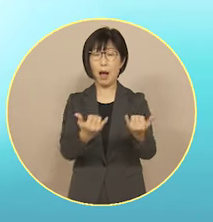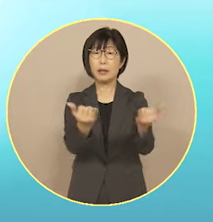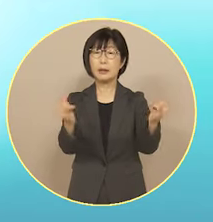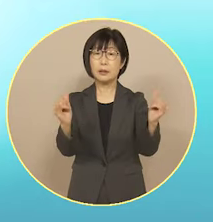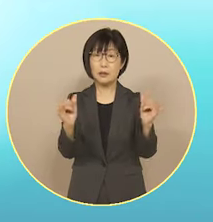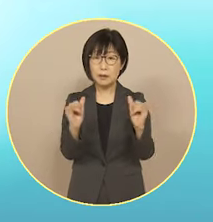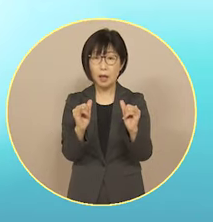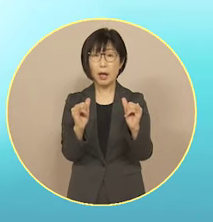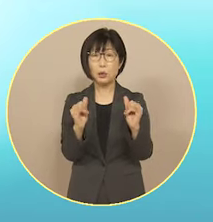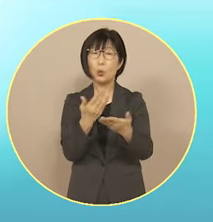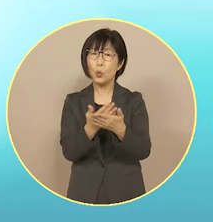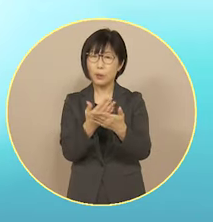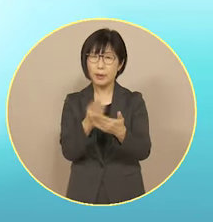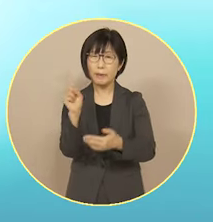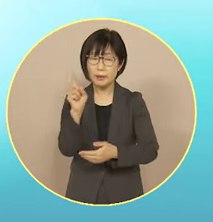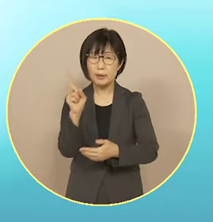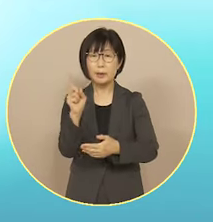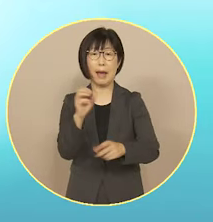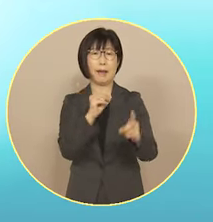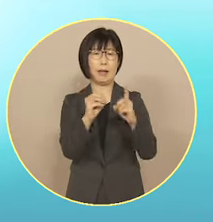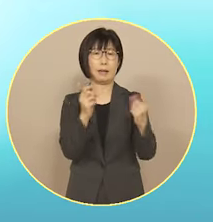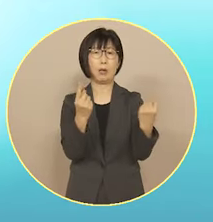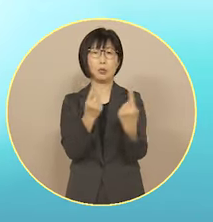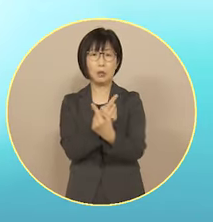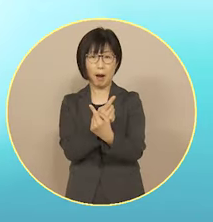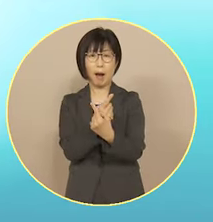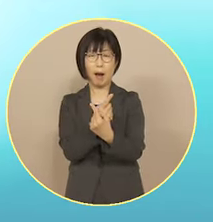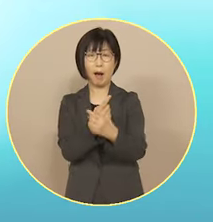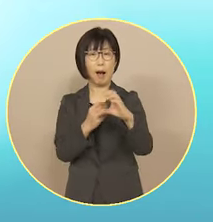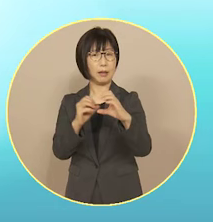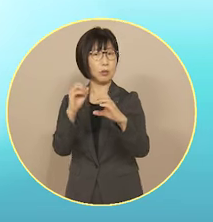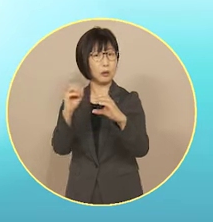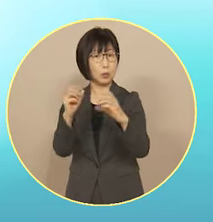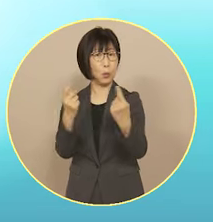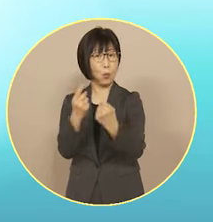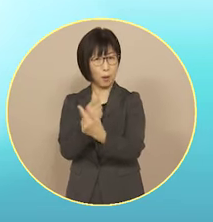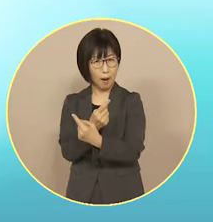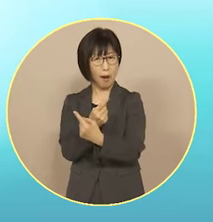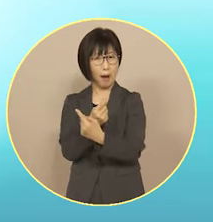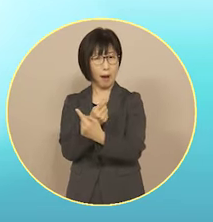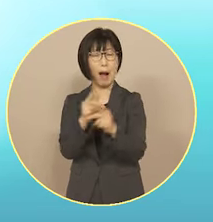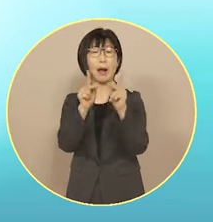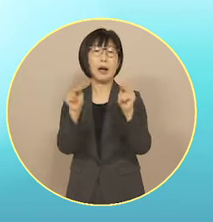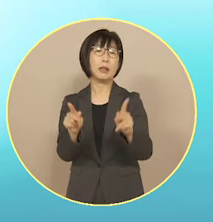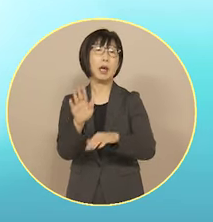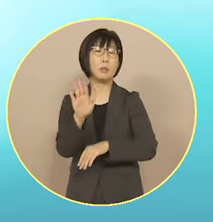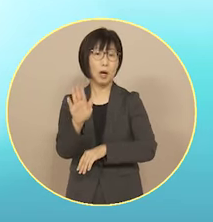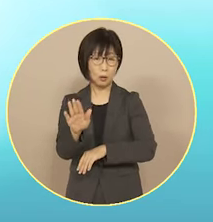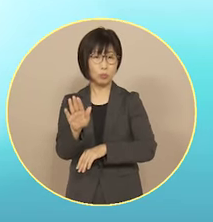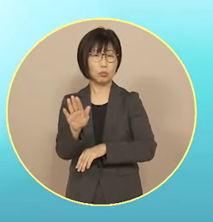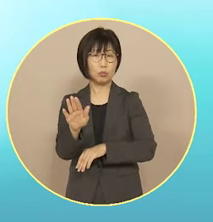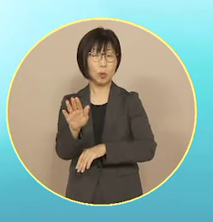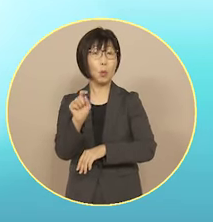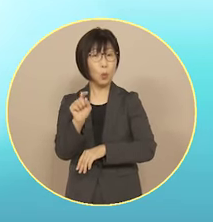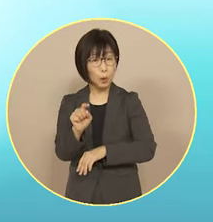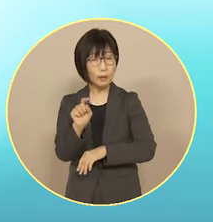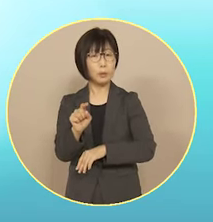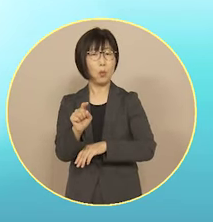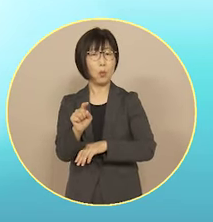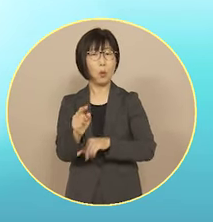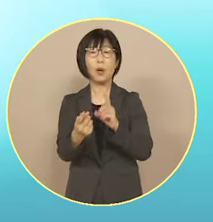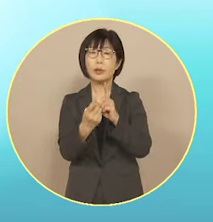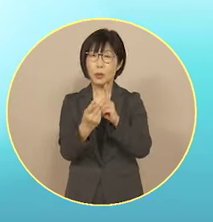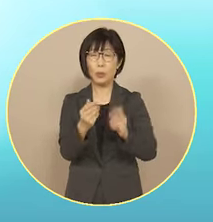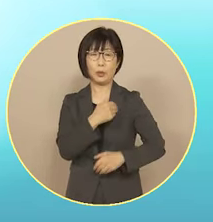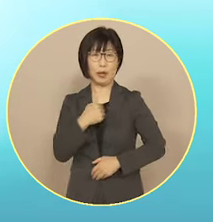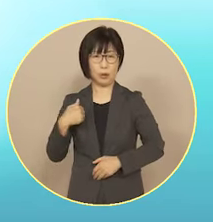社会の要請としてえデジタル化でありますとか脱炭素化という課題もございますけれどもこうした課題にも